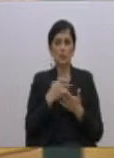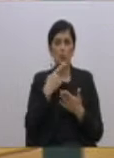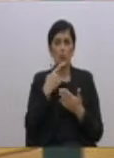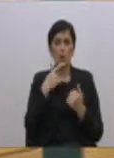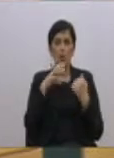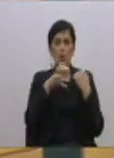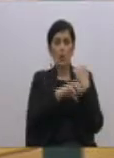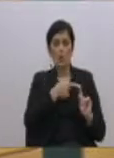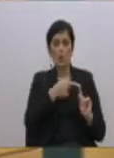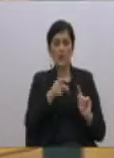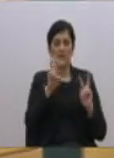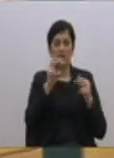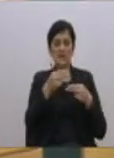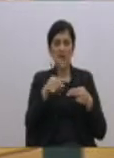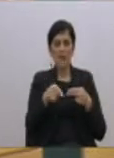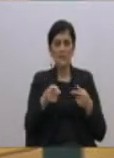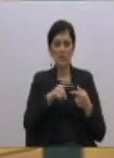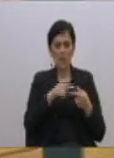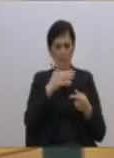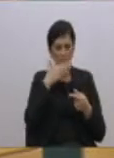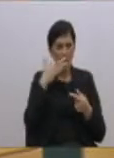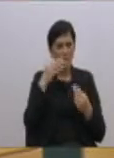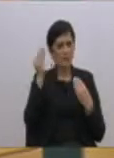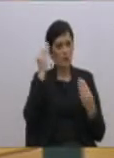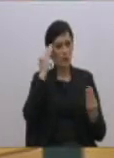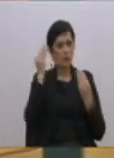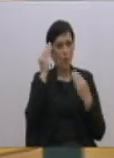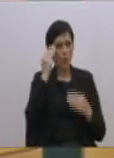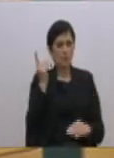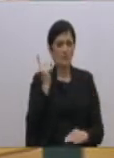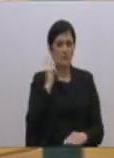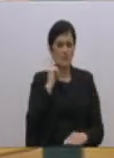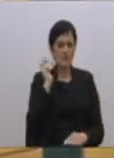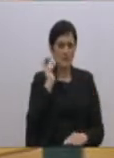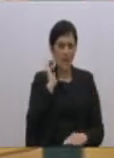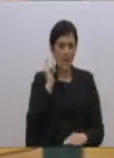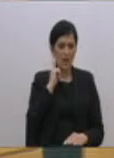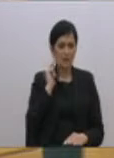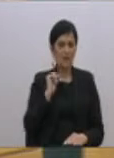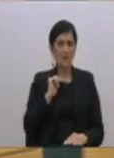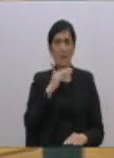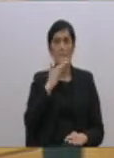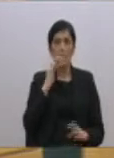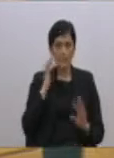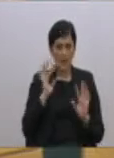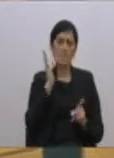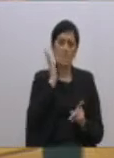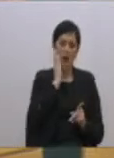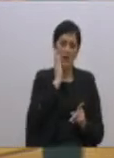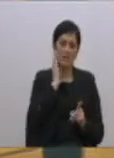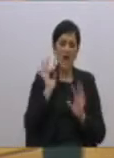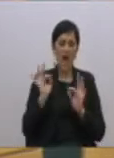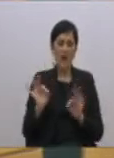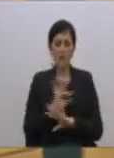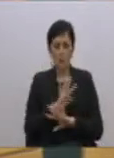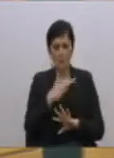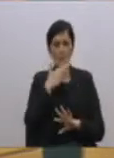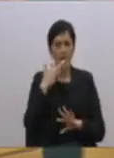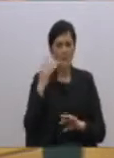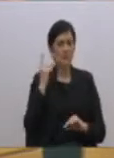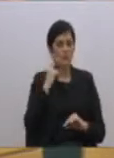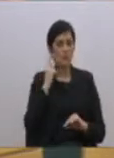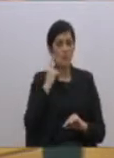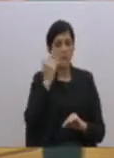წლების განმავლობაში ამ თემას ბევრი მოსაზრებაც ხსმენია, ბევრი სწორი მყვანი მართვირამ და